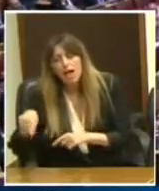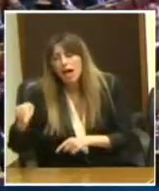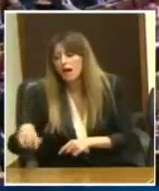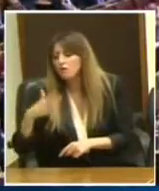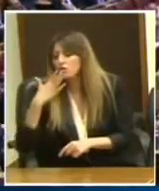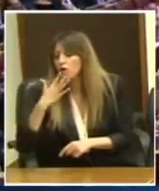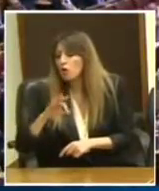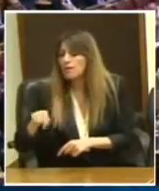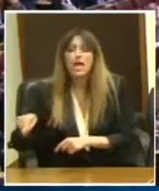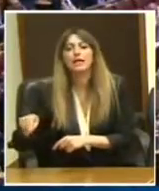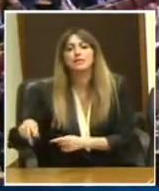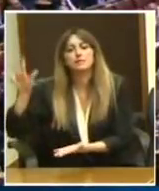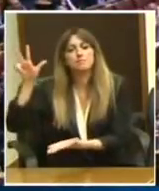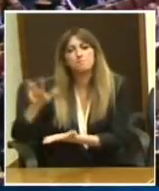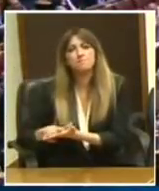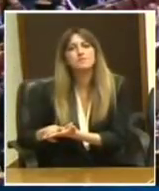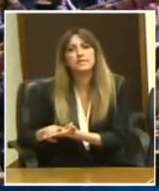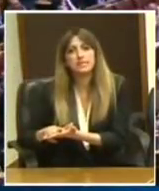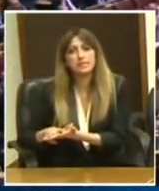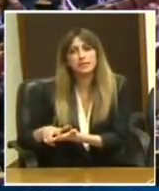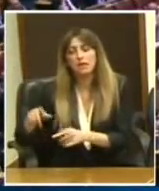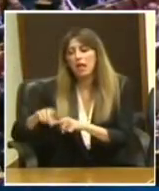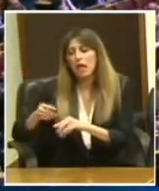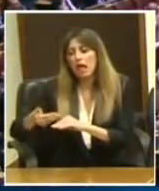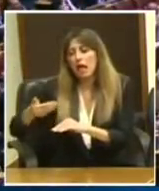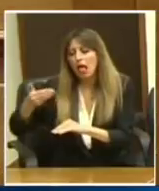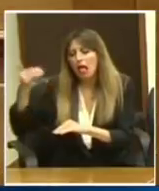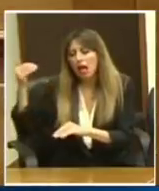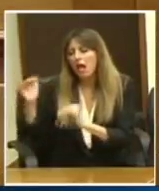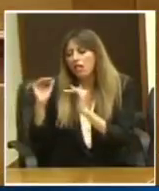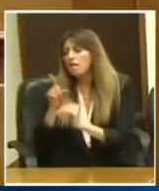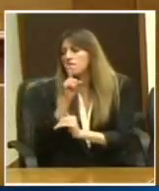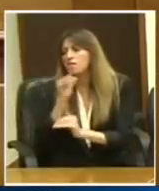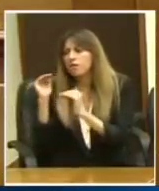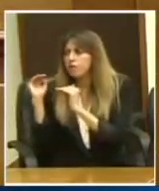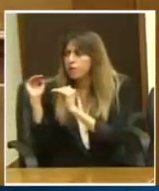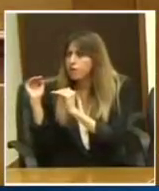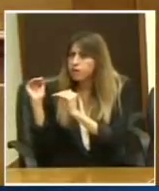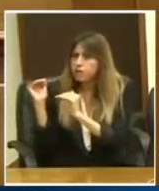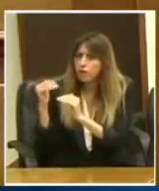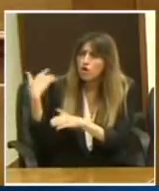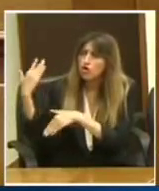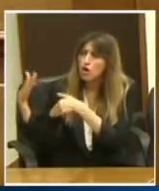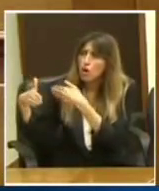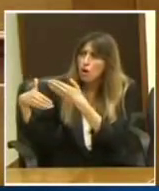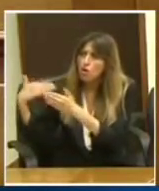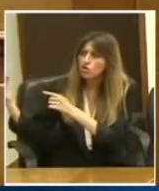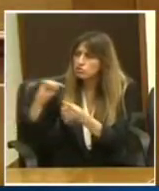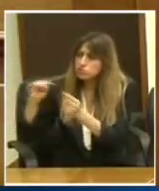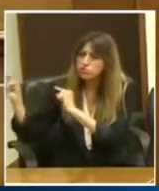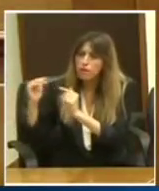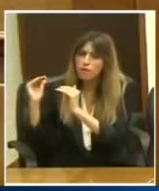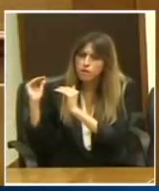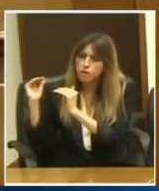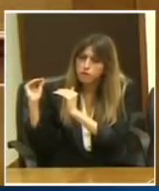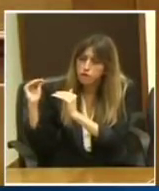το πέρασμα από μια εποχή στασιμότητας ενός προβλήματος στα σύνορά μας, στα